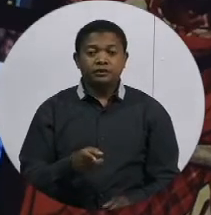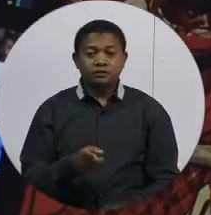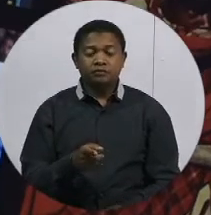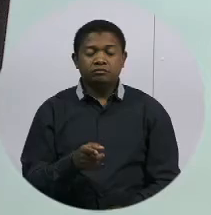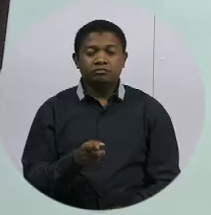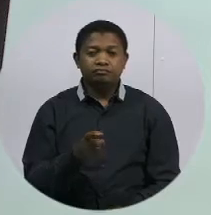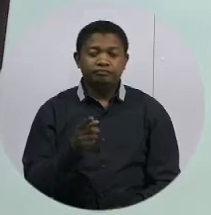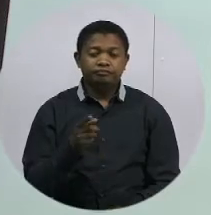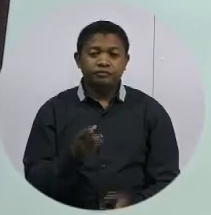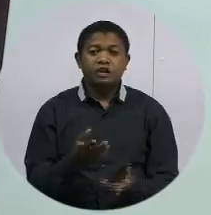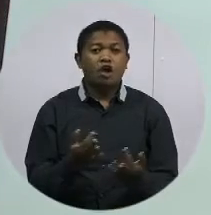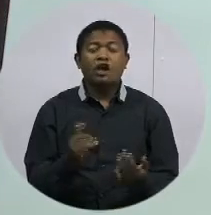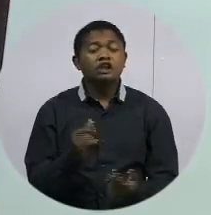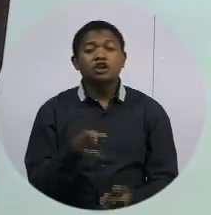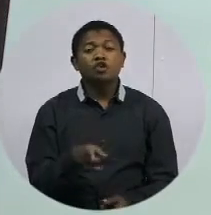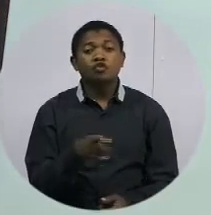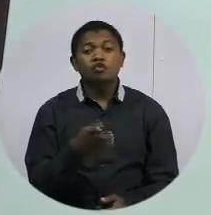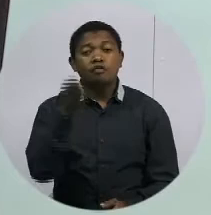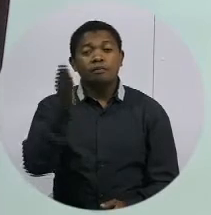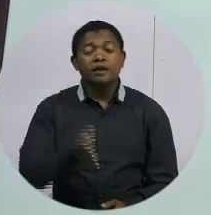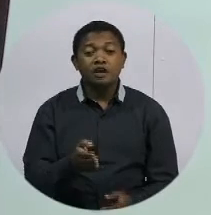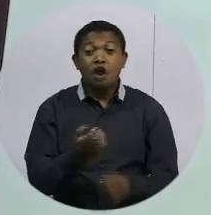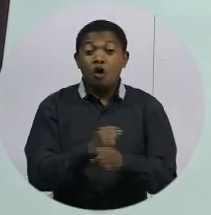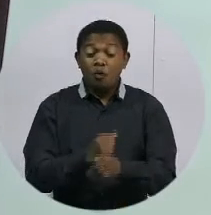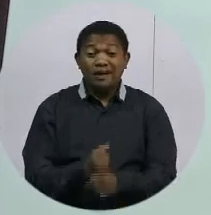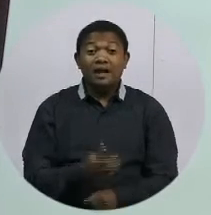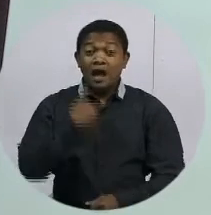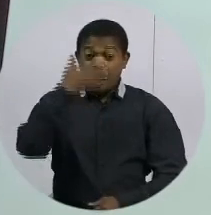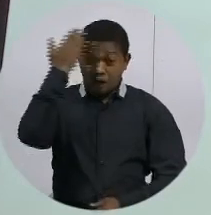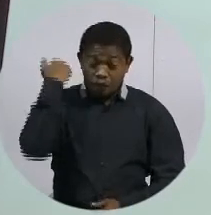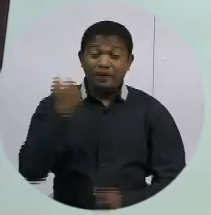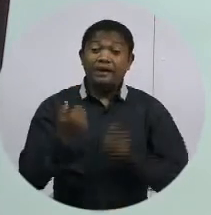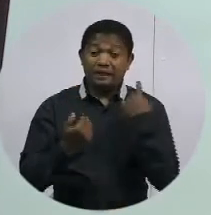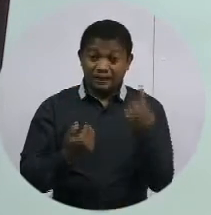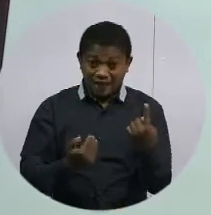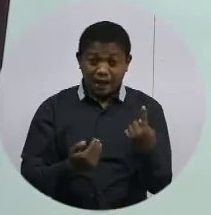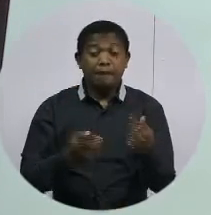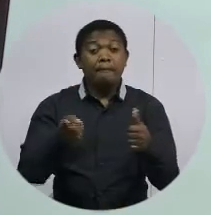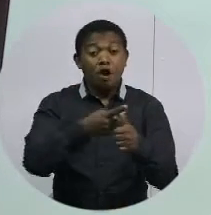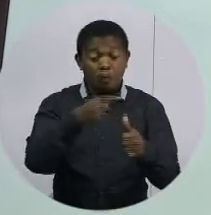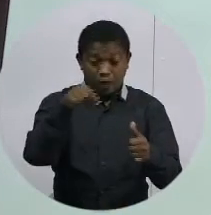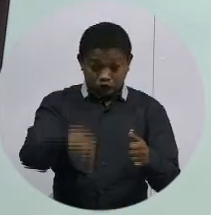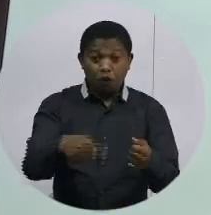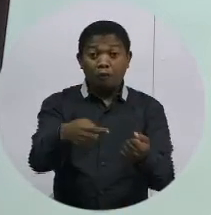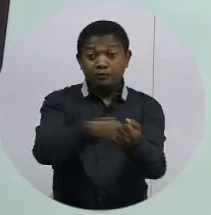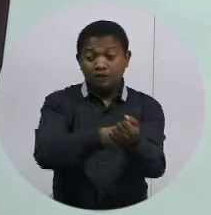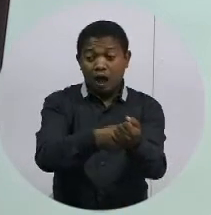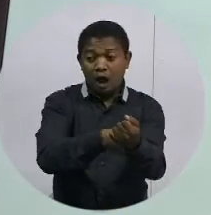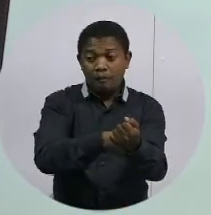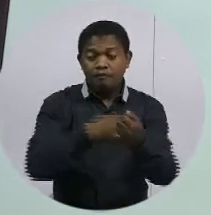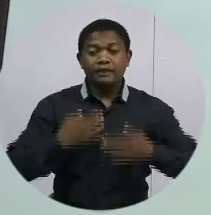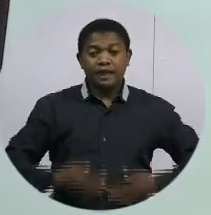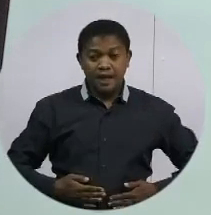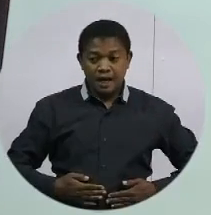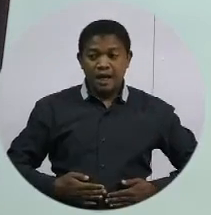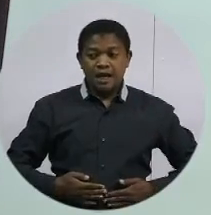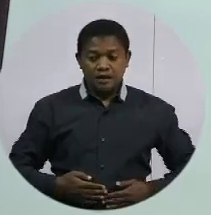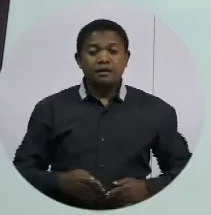zany a olona anankiray manomboka n'ilay fitsaboana atao aminy, ka ao